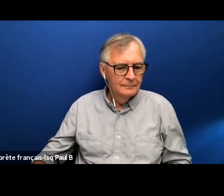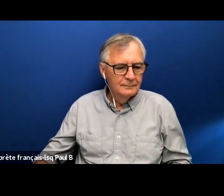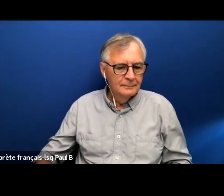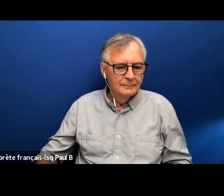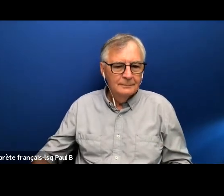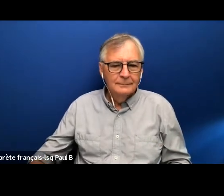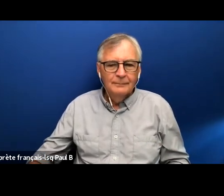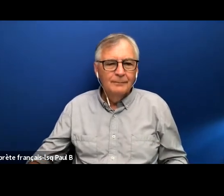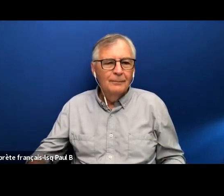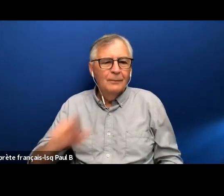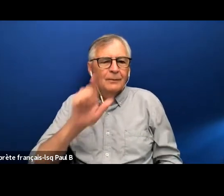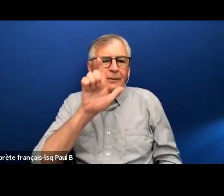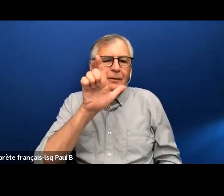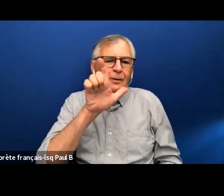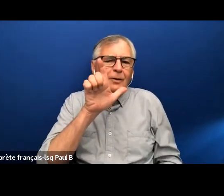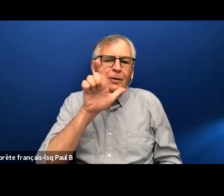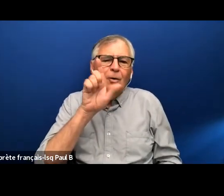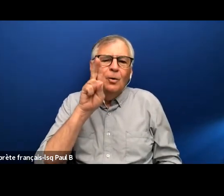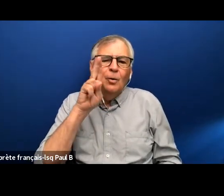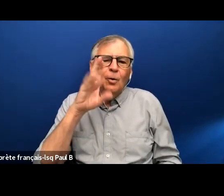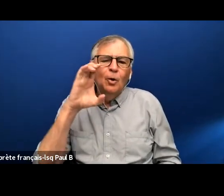Excuse-moi, c'est Luc, le technicien.